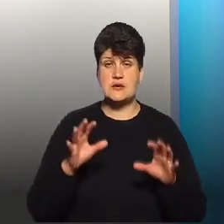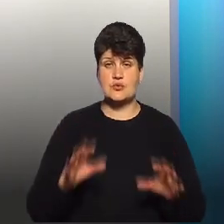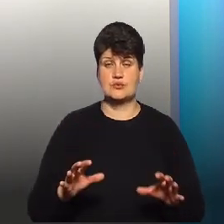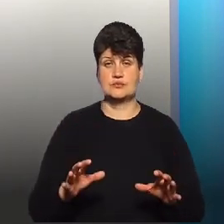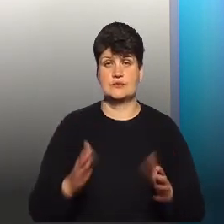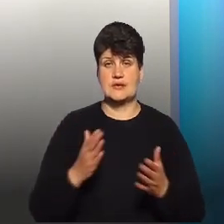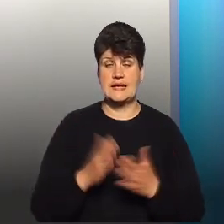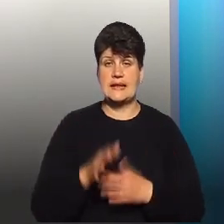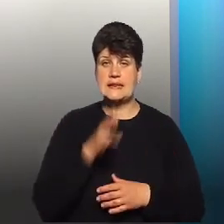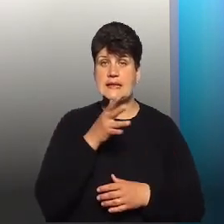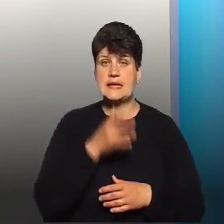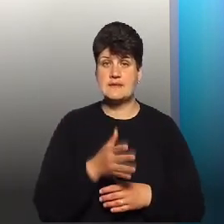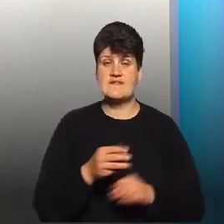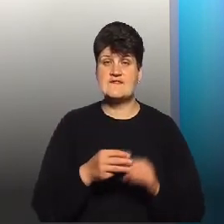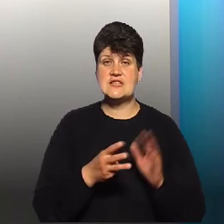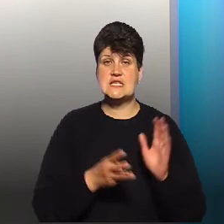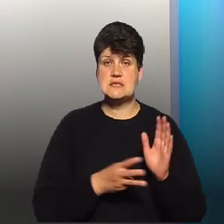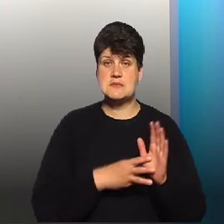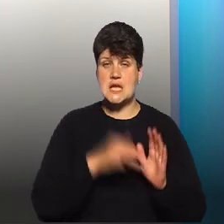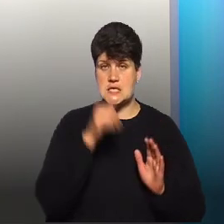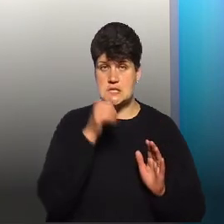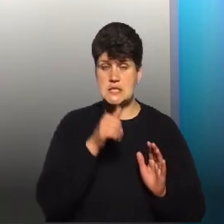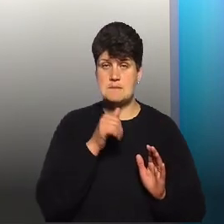терміни. 18 місяців